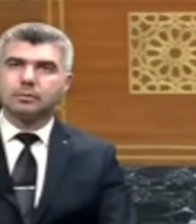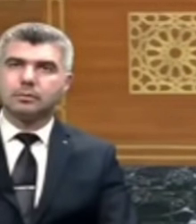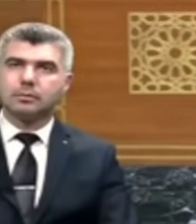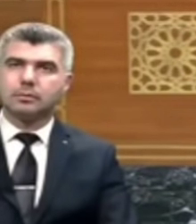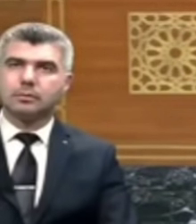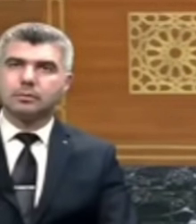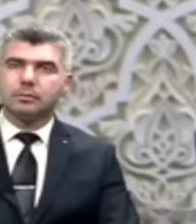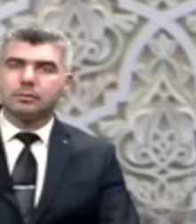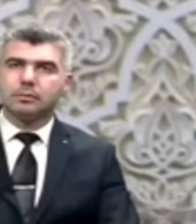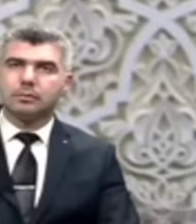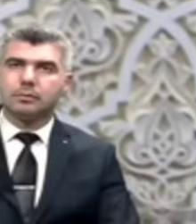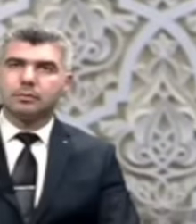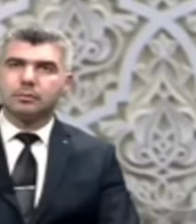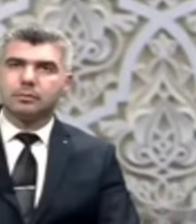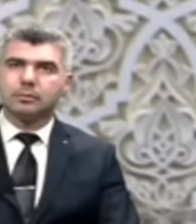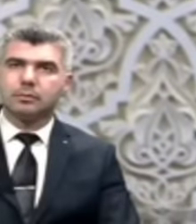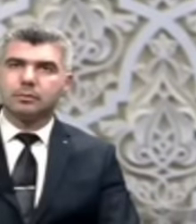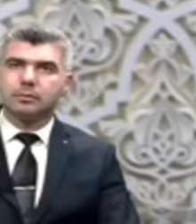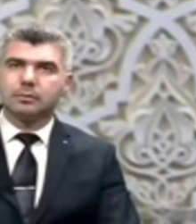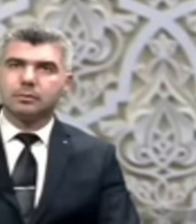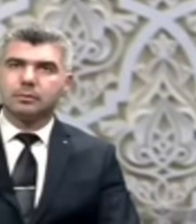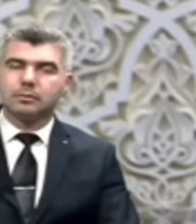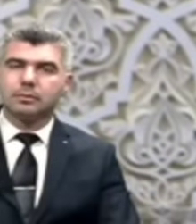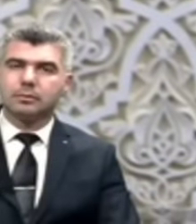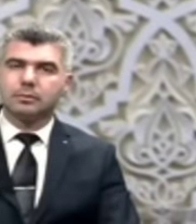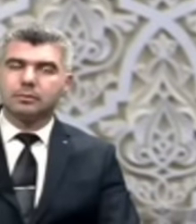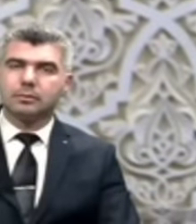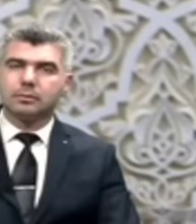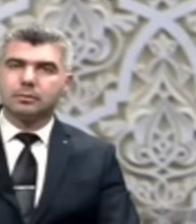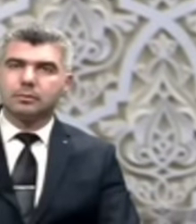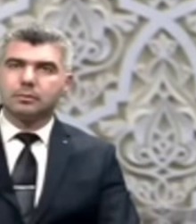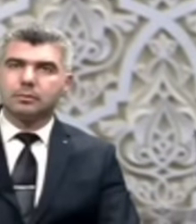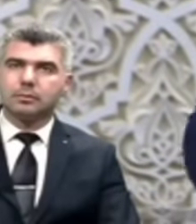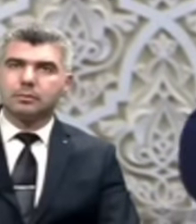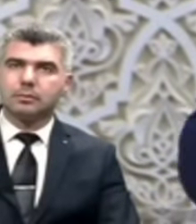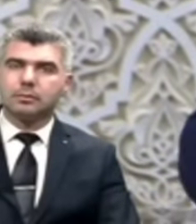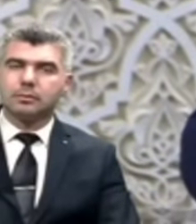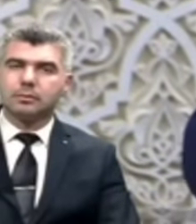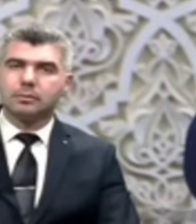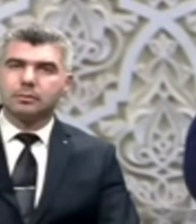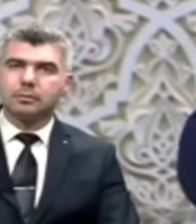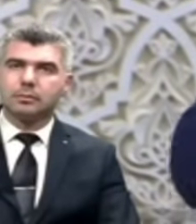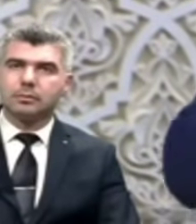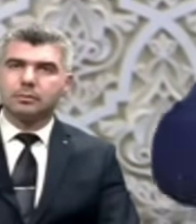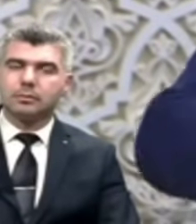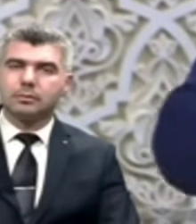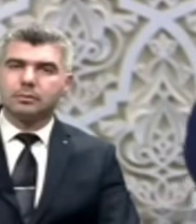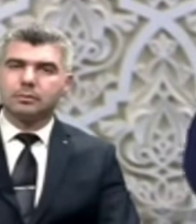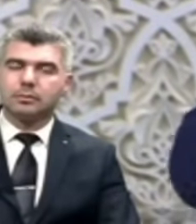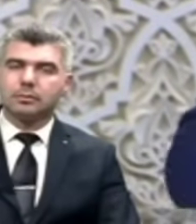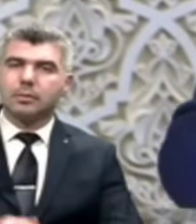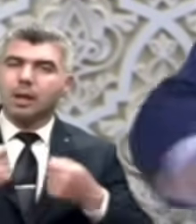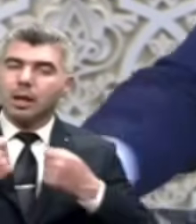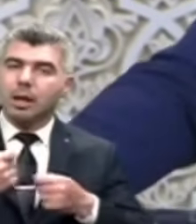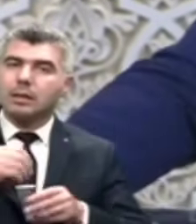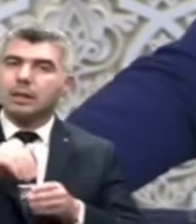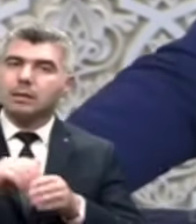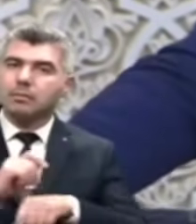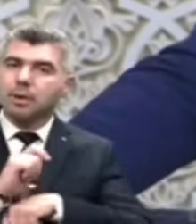إذا أنا أخاطب السي السباعي، سيد رئيس الفريق الحركي، أعتقد